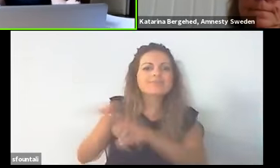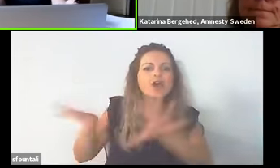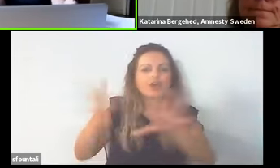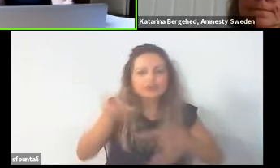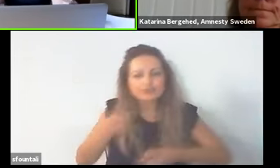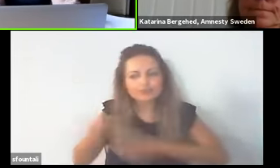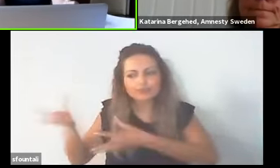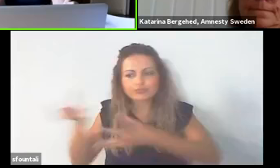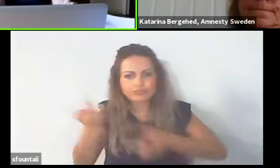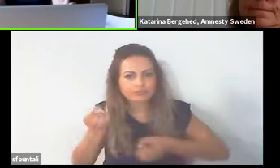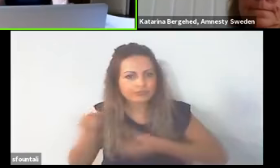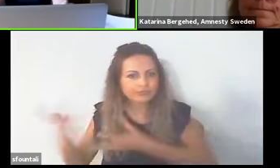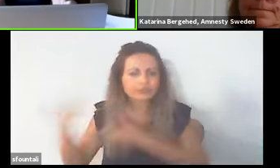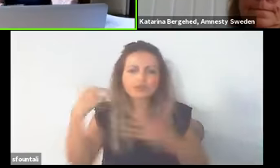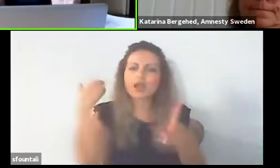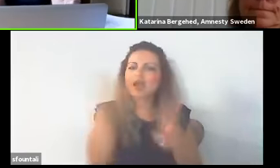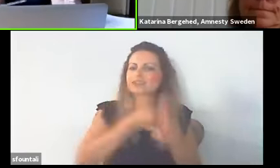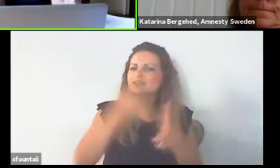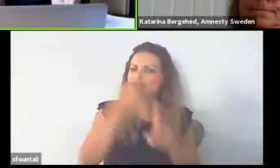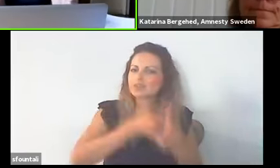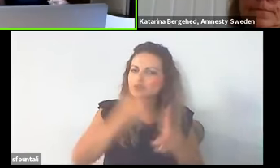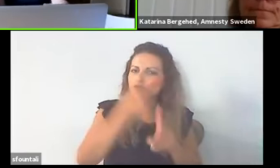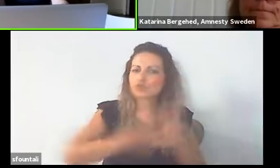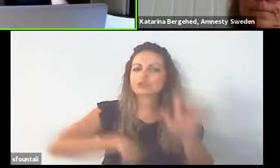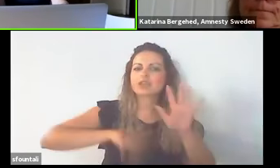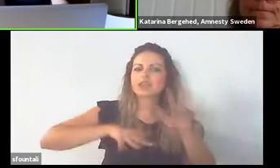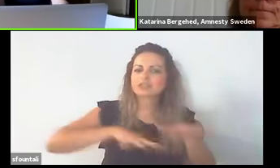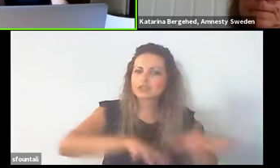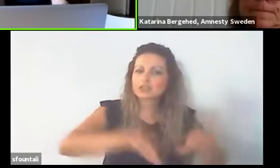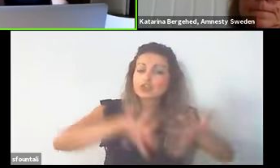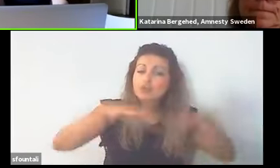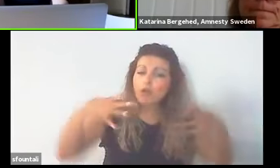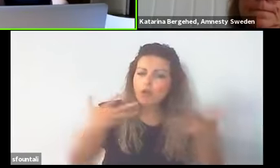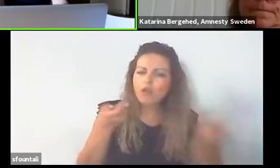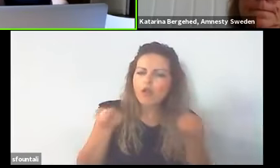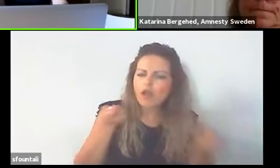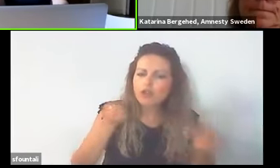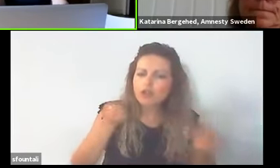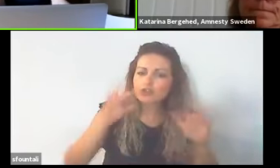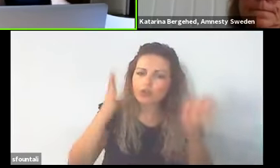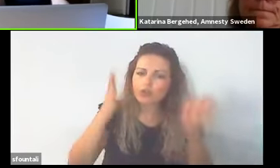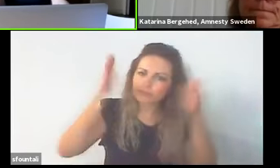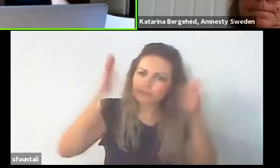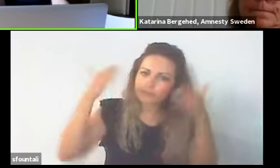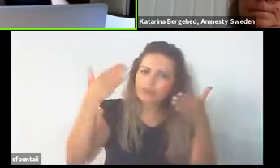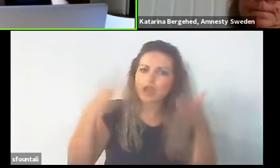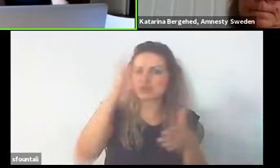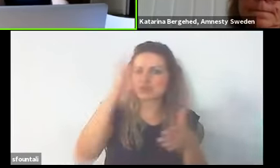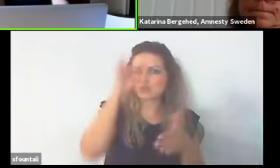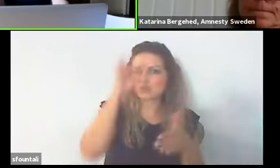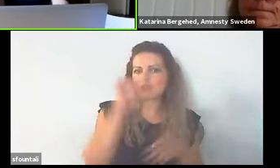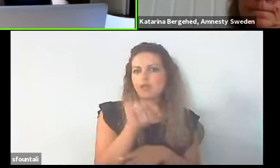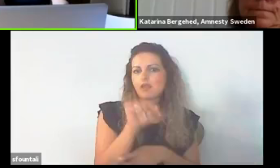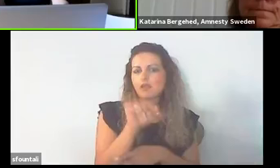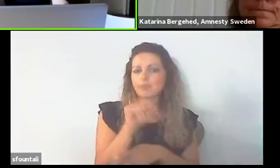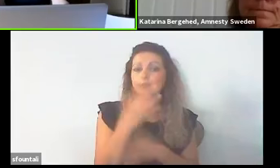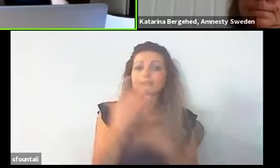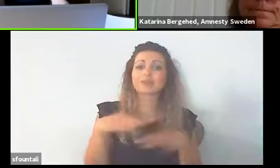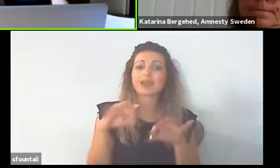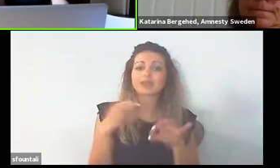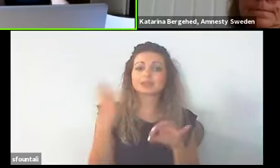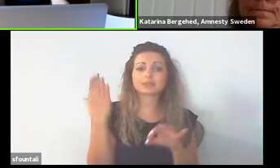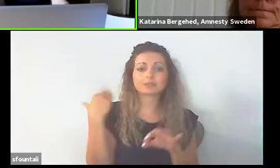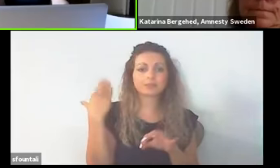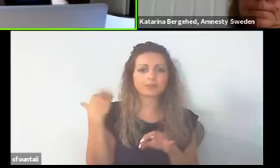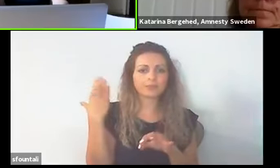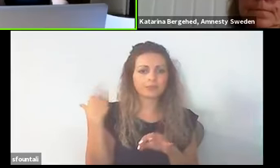ακτιβισμός, οι εκστρατείες κτλ. Εστιάζουν στην αστυνομία. Ξεκινήσαμε και μία έκκληση σε